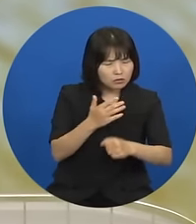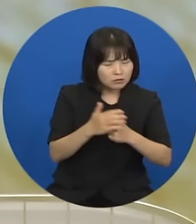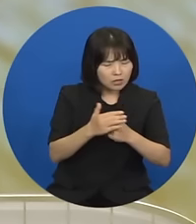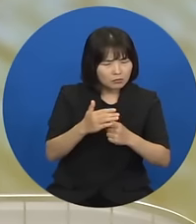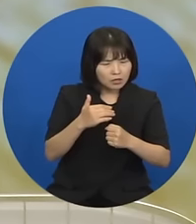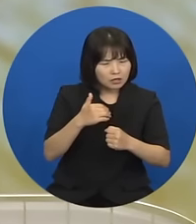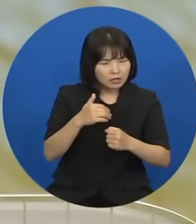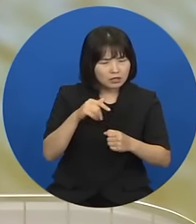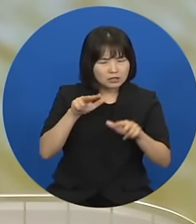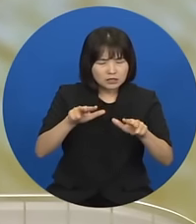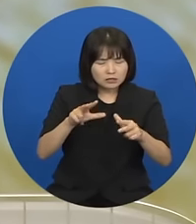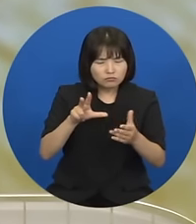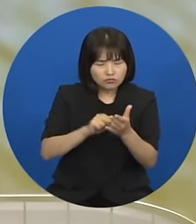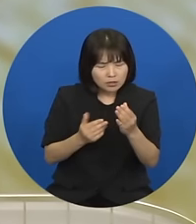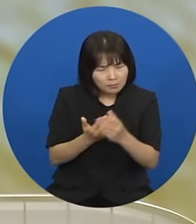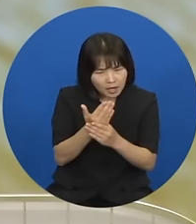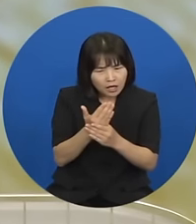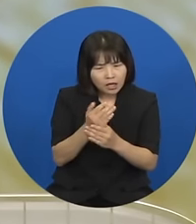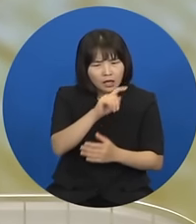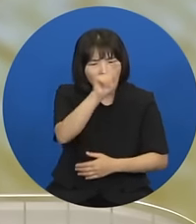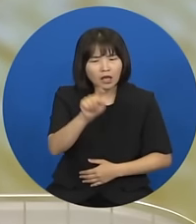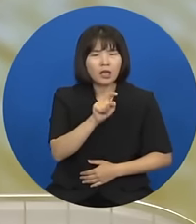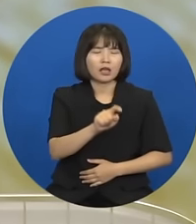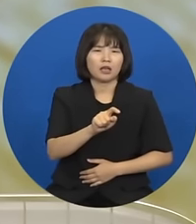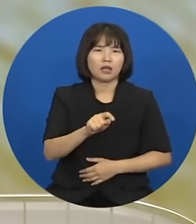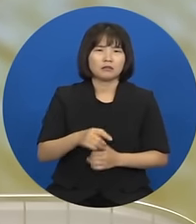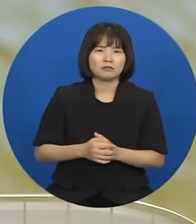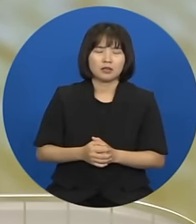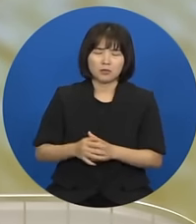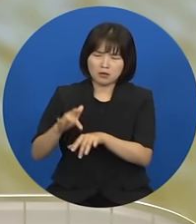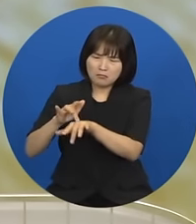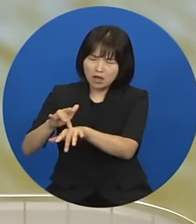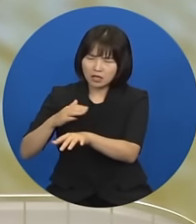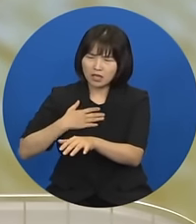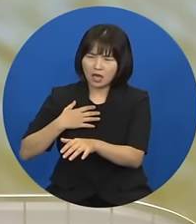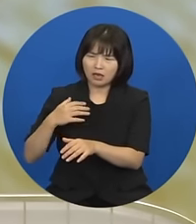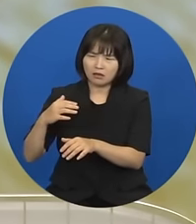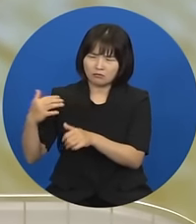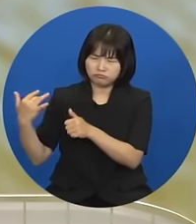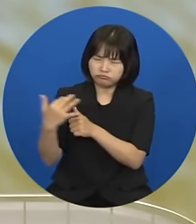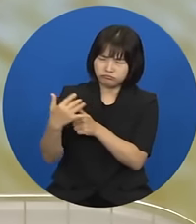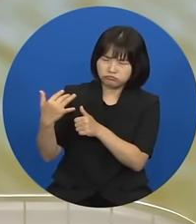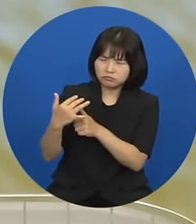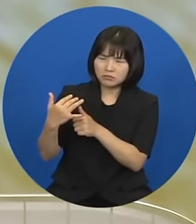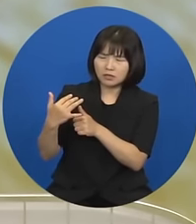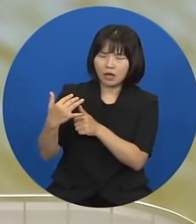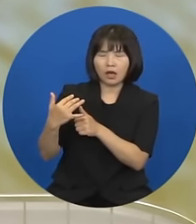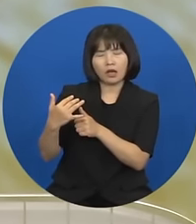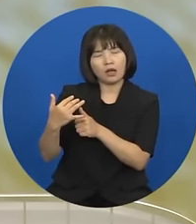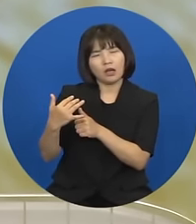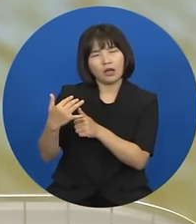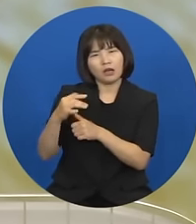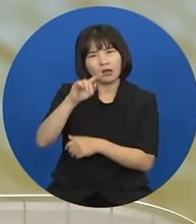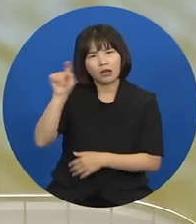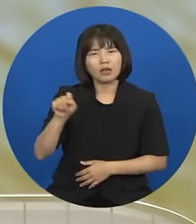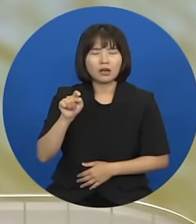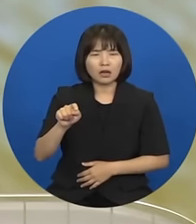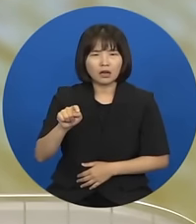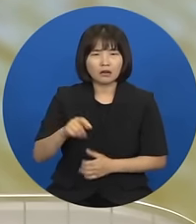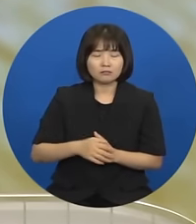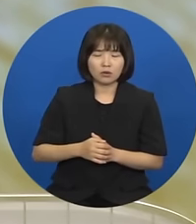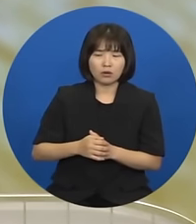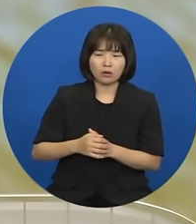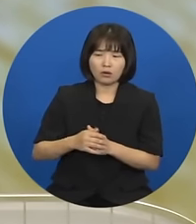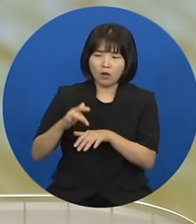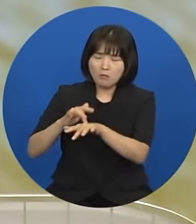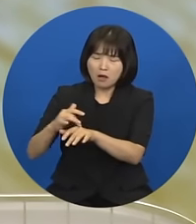것인가? 아니면 마귀가 지금 나를 공격하는 것인가? 그렇다면 왜 하나님은 마귀의 공격을